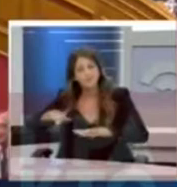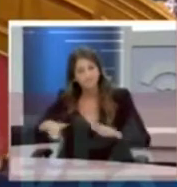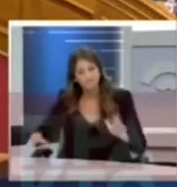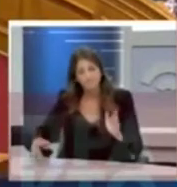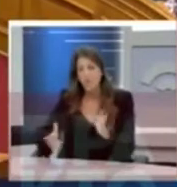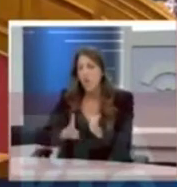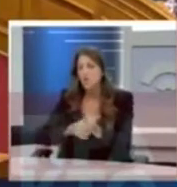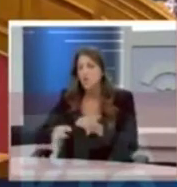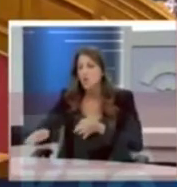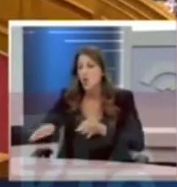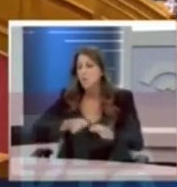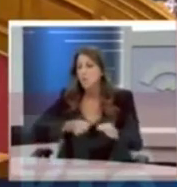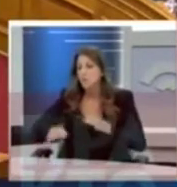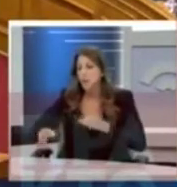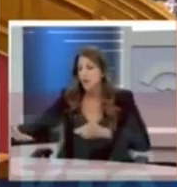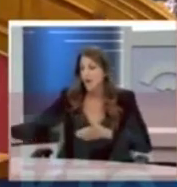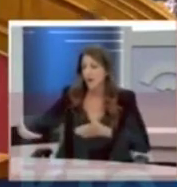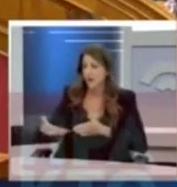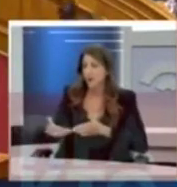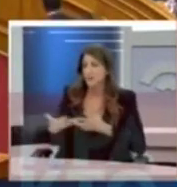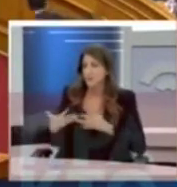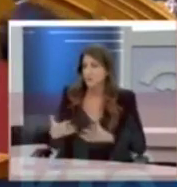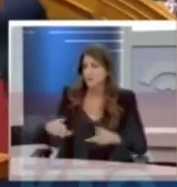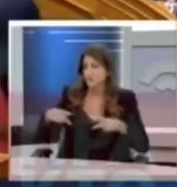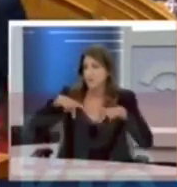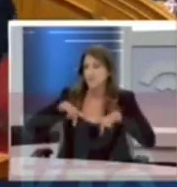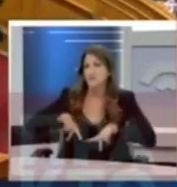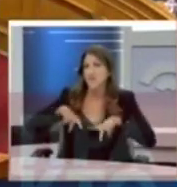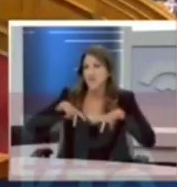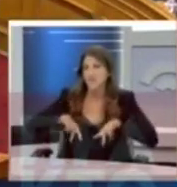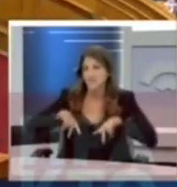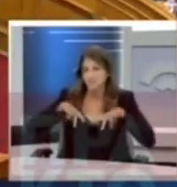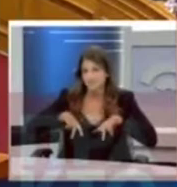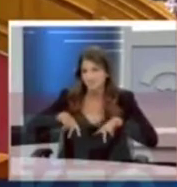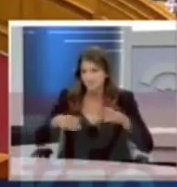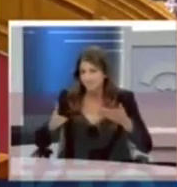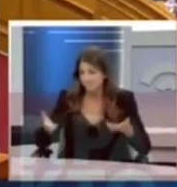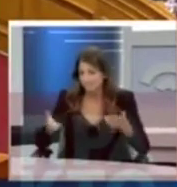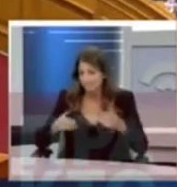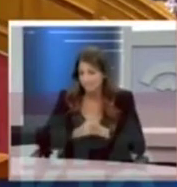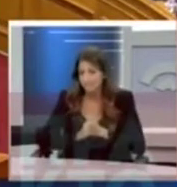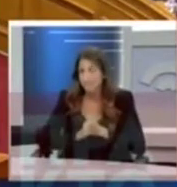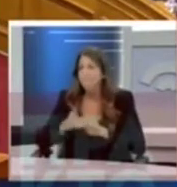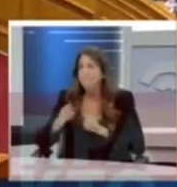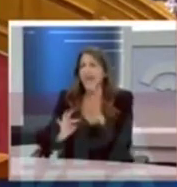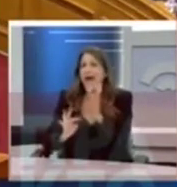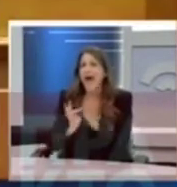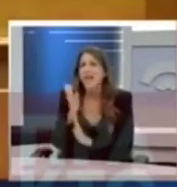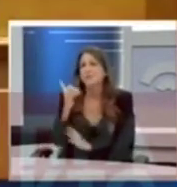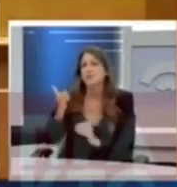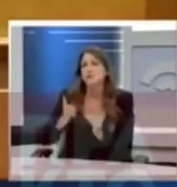πολυνομοσχέδιο που κατέθεσε η κυβέρνηση, με τον